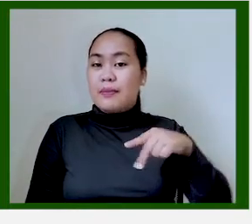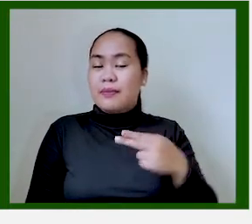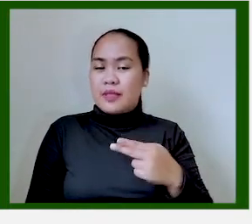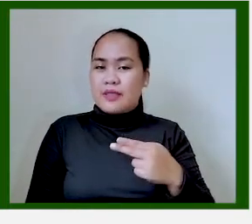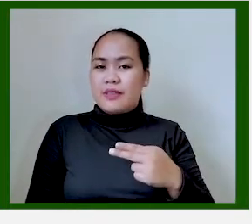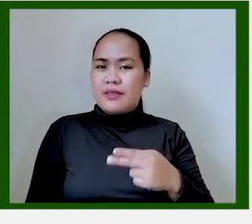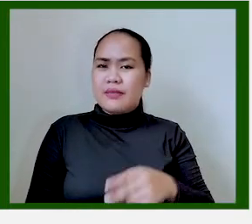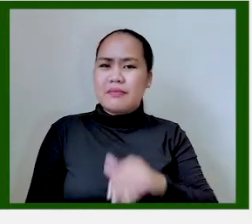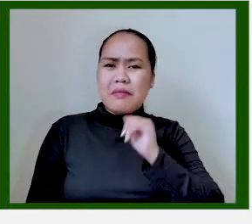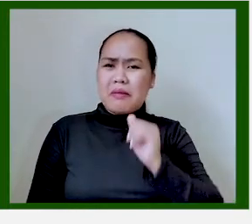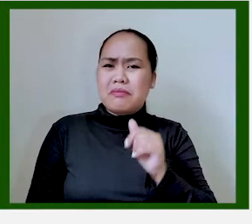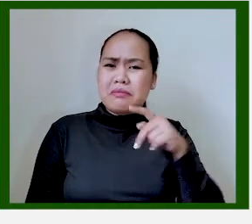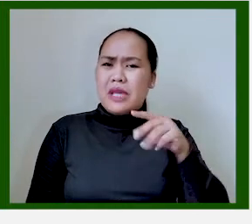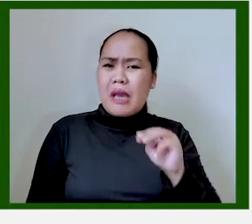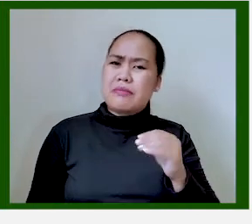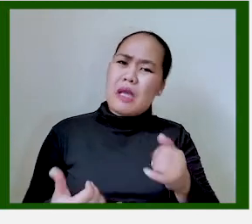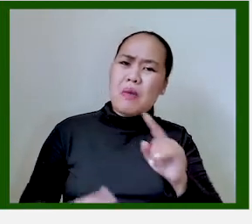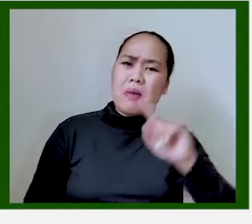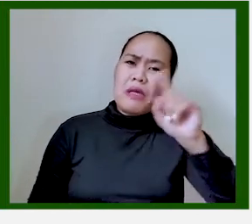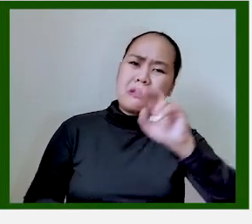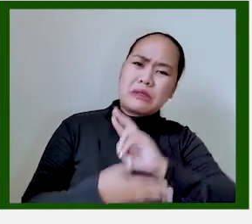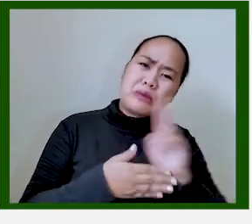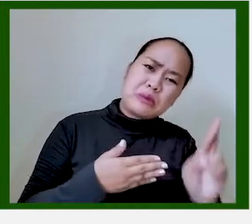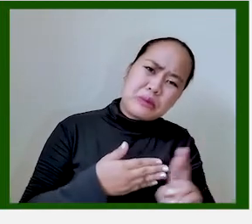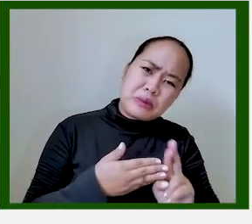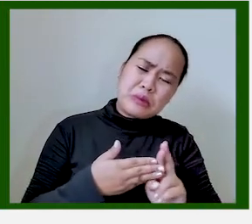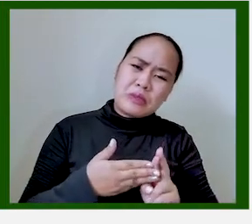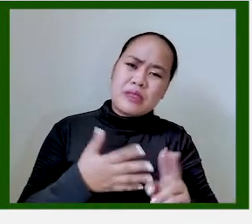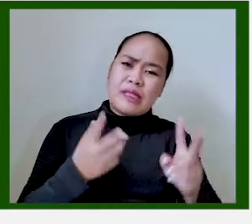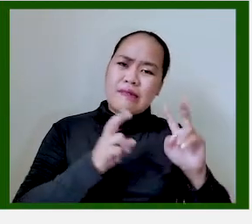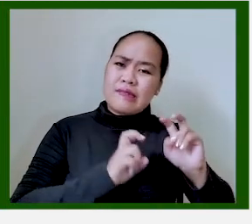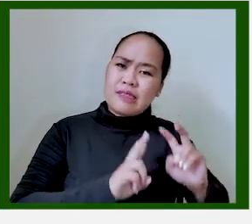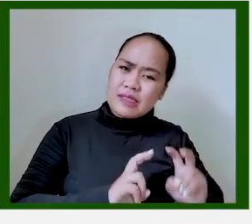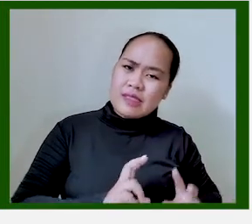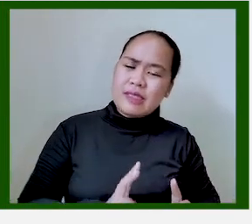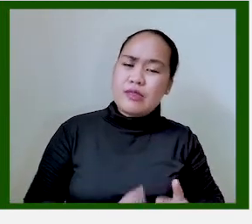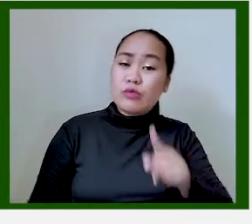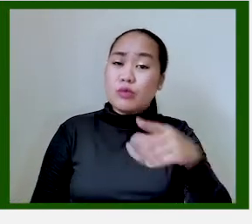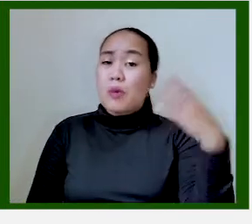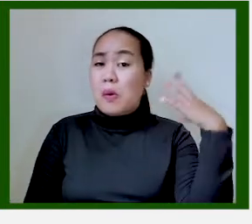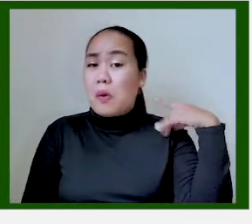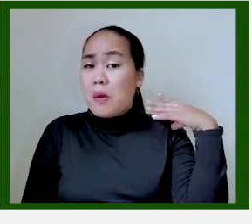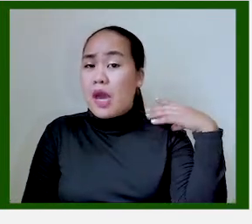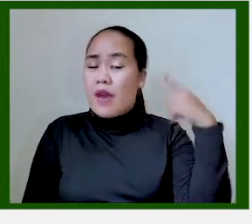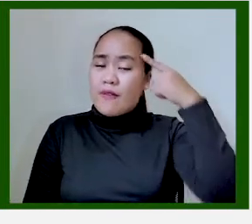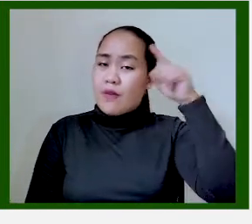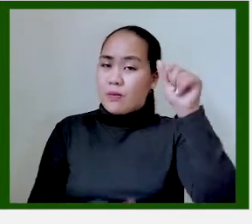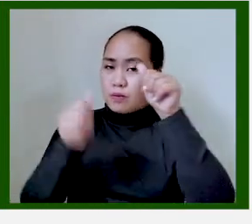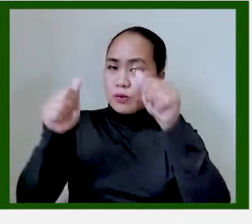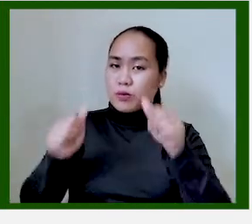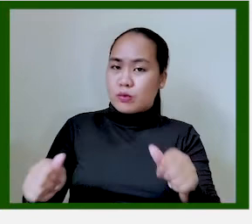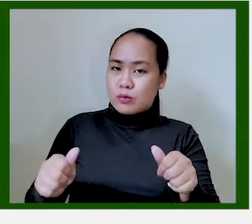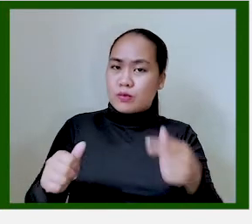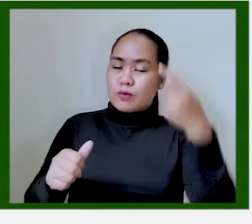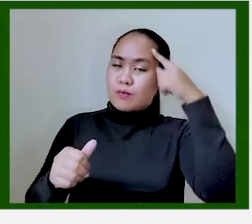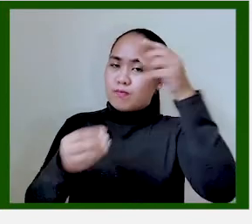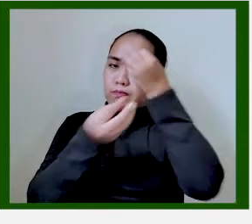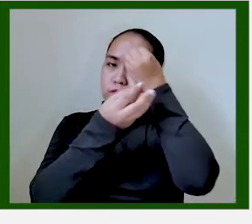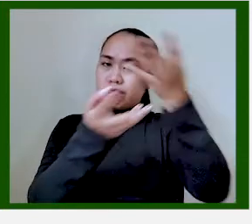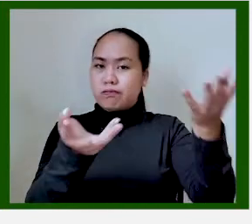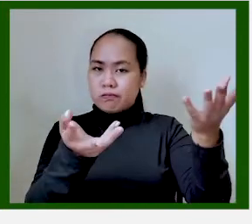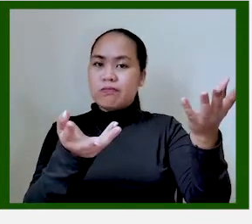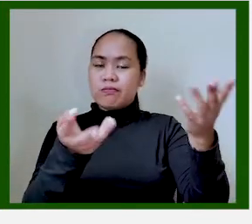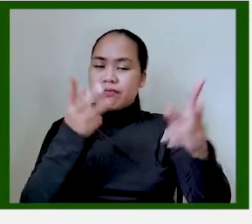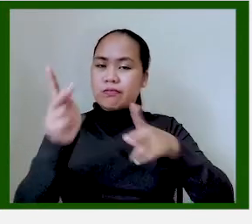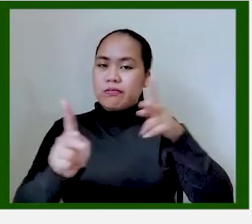blah. Manual, antayin niyo na lang po ang aming mga official posts, no, and official statements, 'di ba? That way, 'di ba?